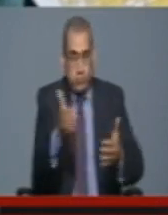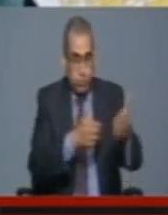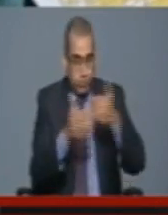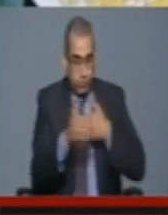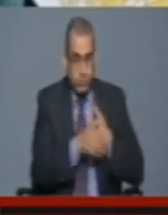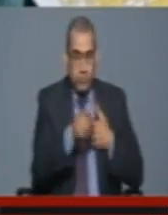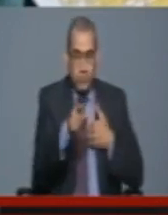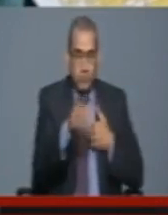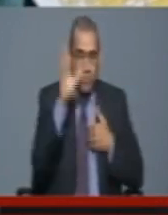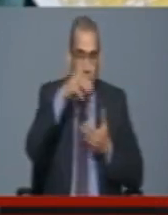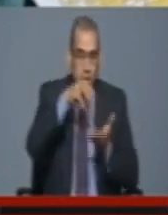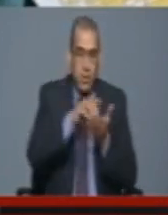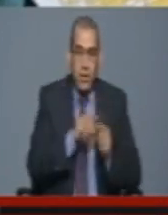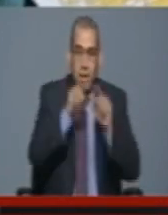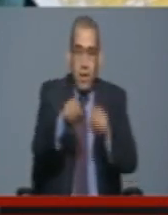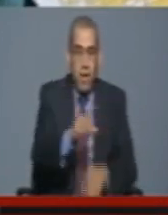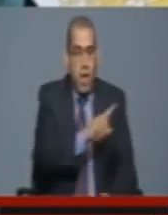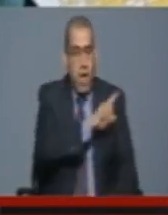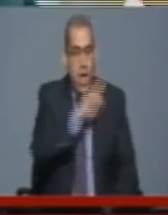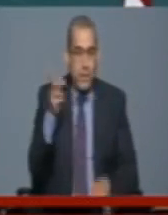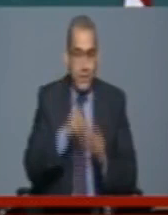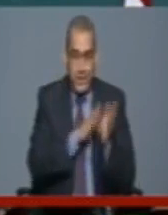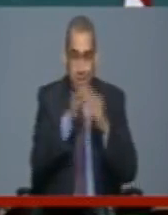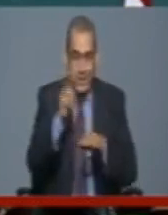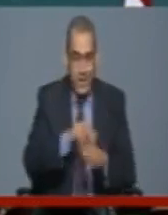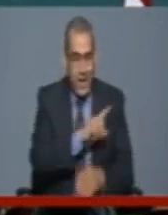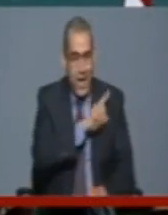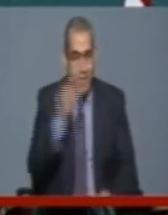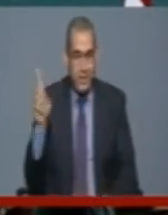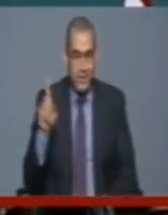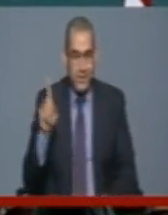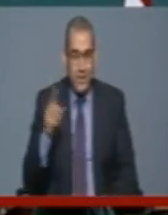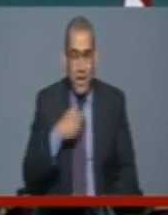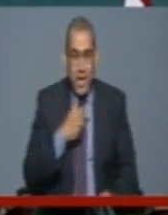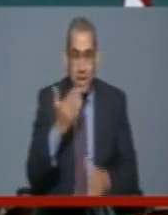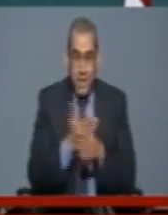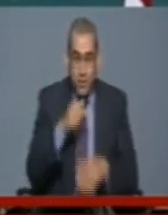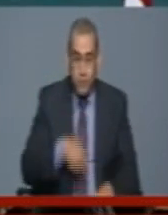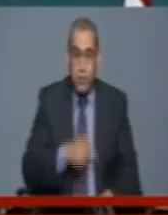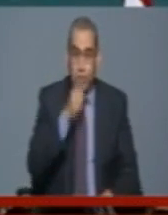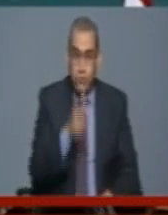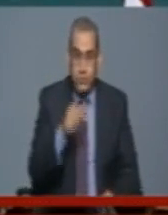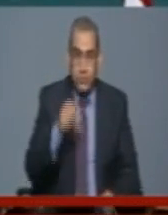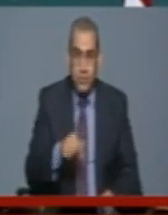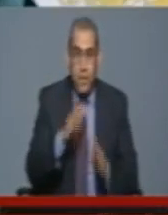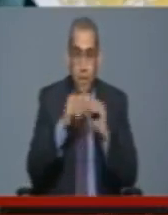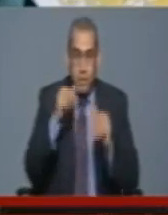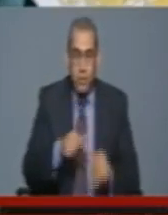فلن يعودوا لها مرة أخرى. عشان كده مصر